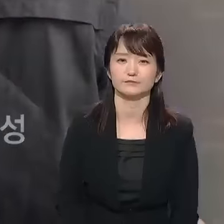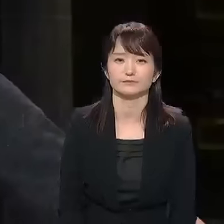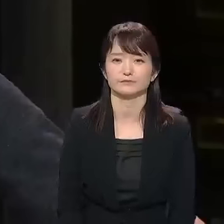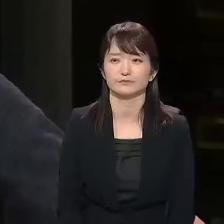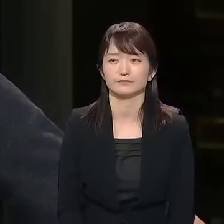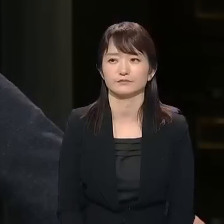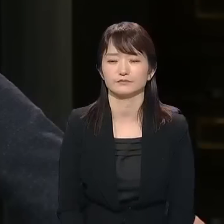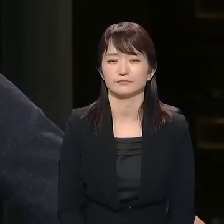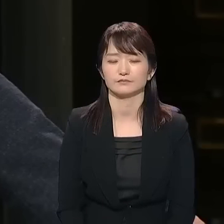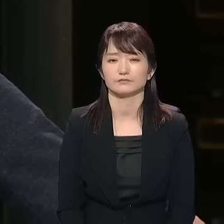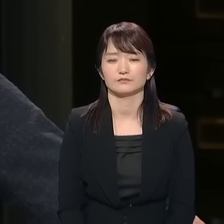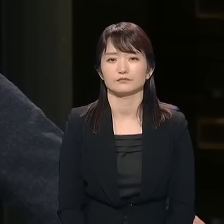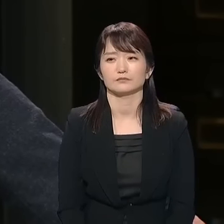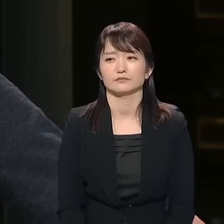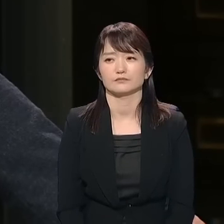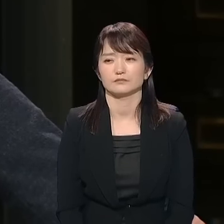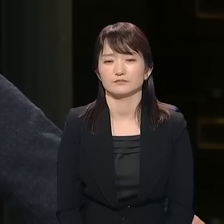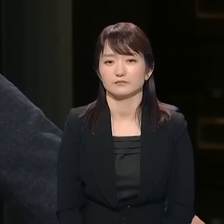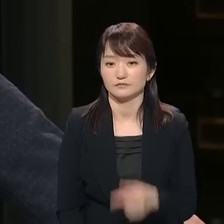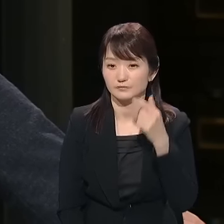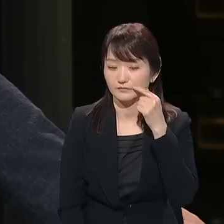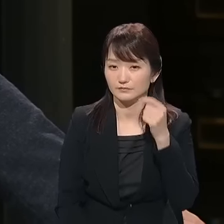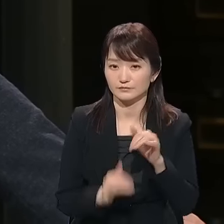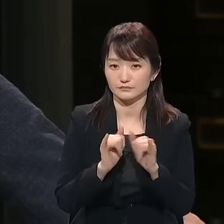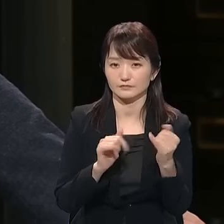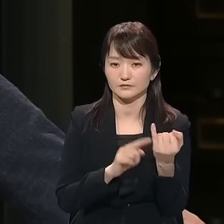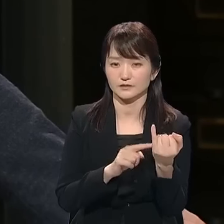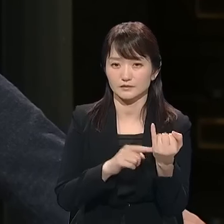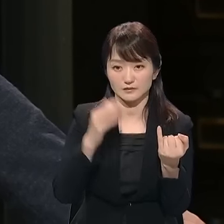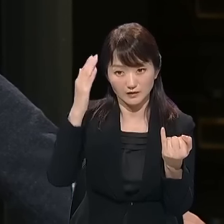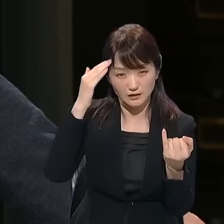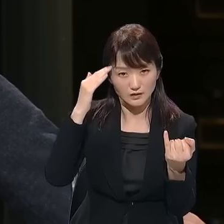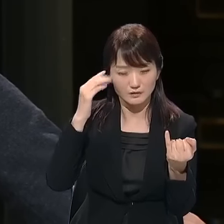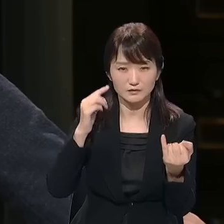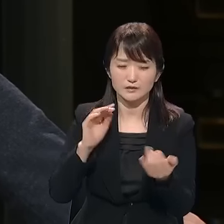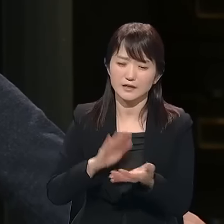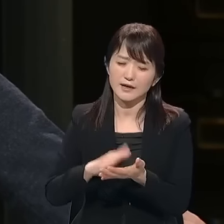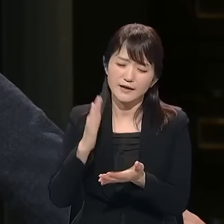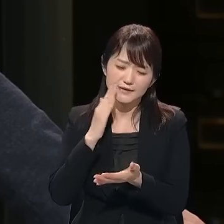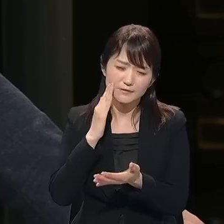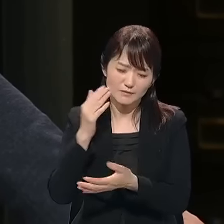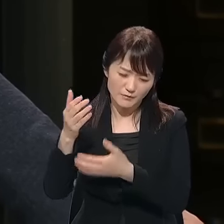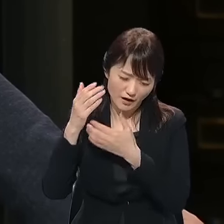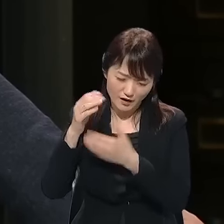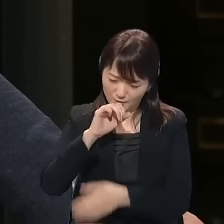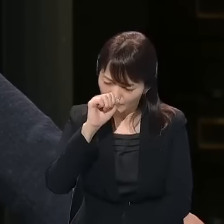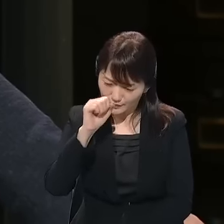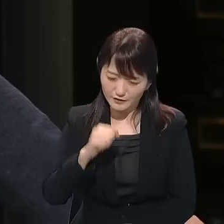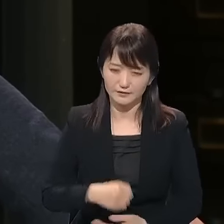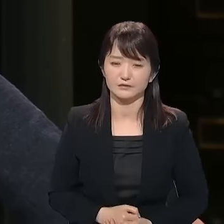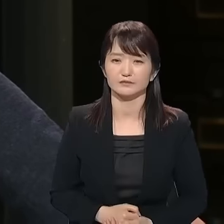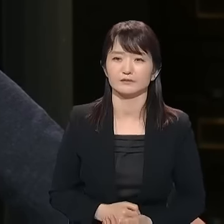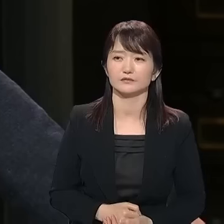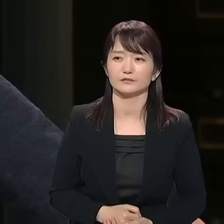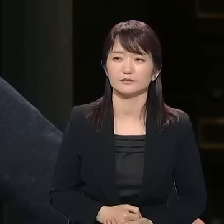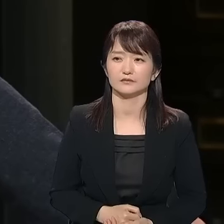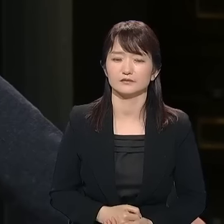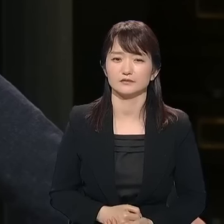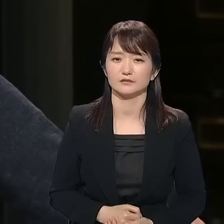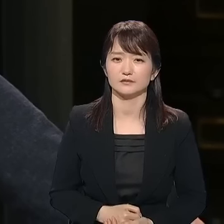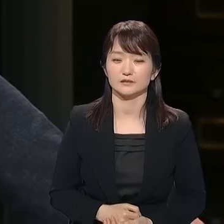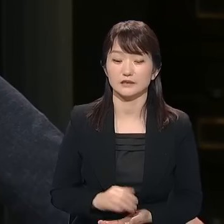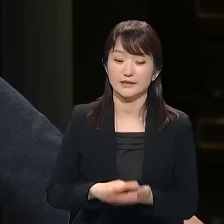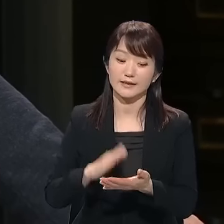그 일본 여성들이 K-뷰티 하면 또 정말 엄청 열광을 하거든요. 자, 그래서 마침 화장품 살 생각도